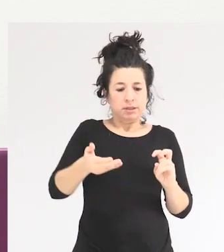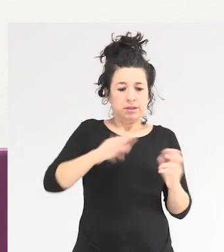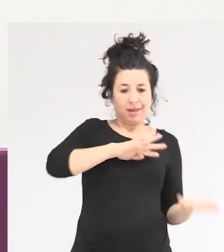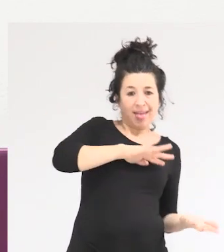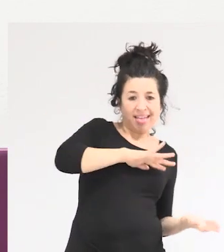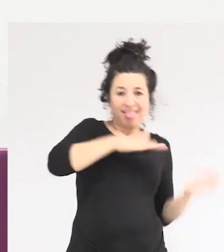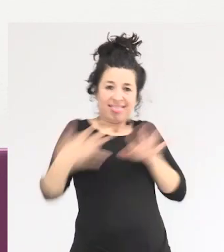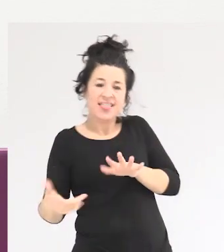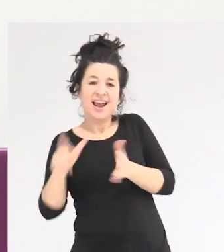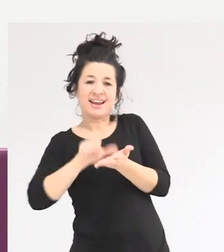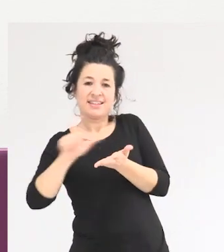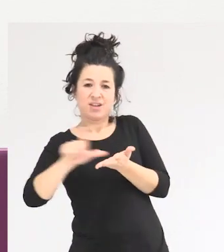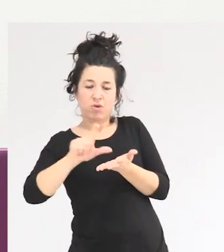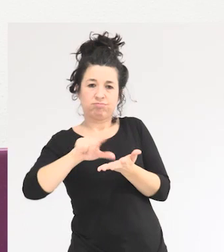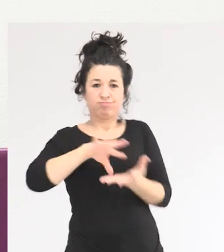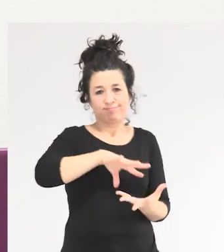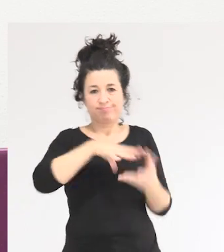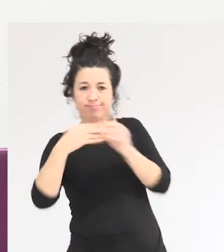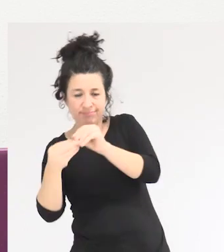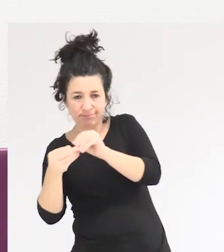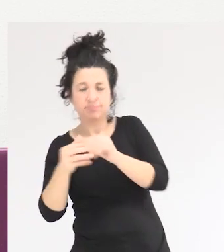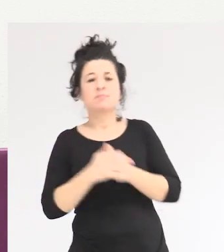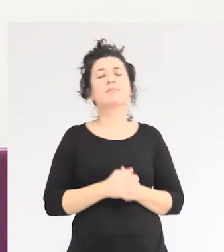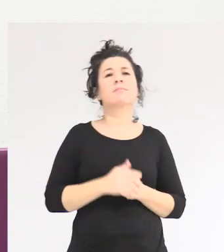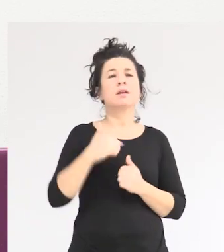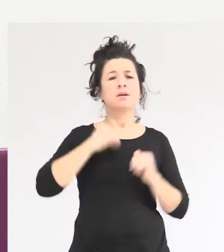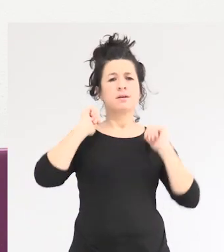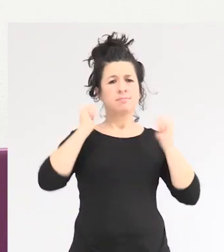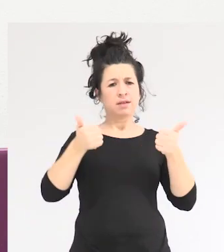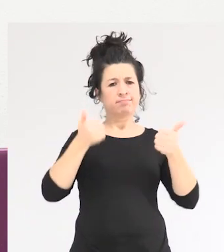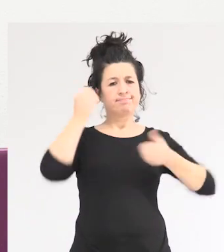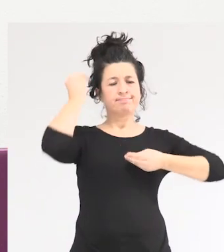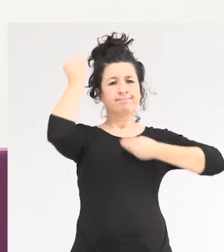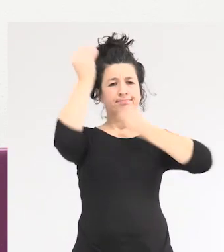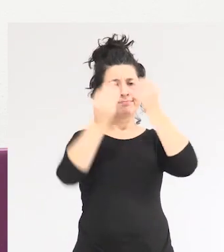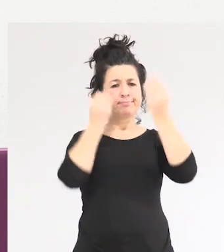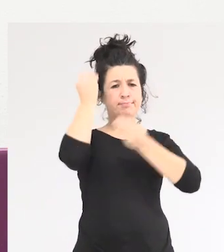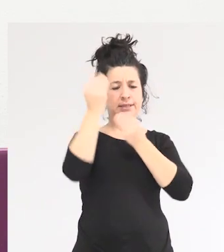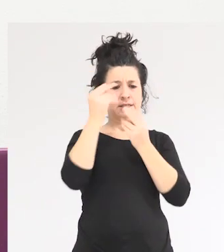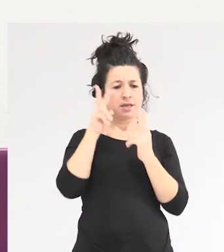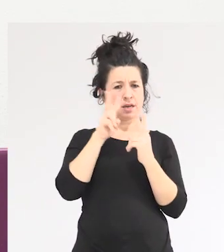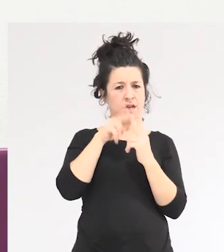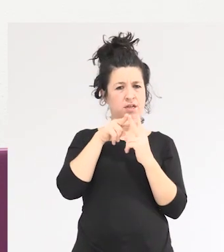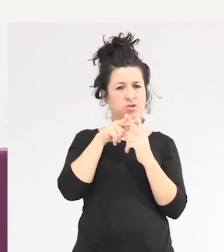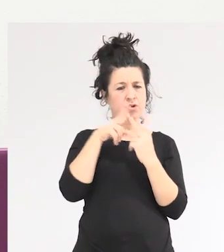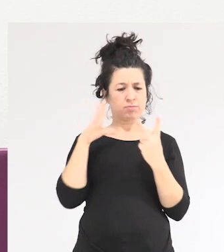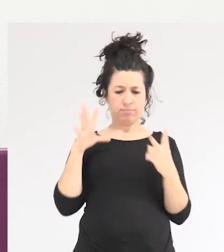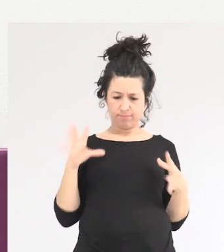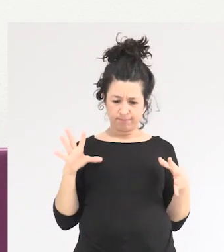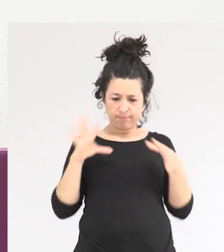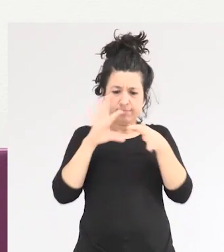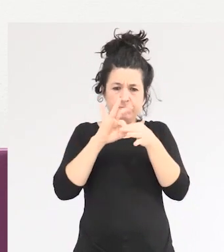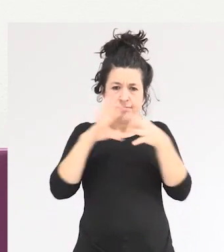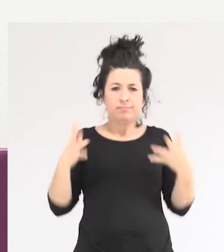zuen salto. Bai? Eta hasi nintzen pentsatzen zelan batu daitezkeen bi gauza hauek, berez